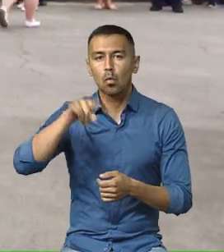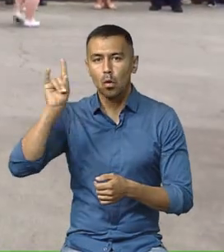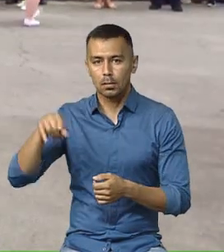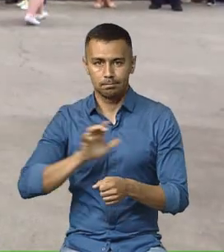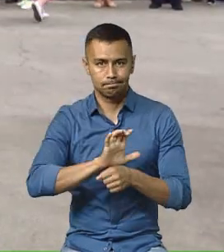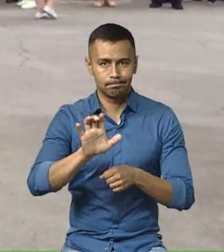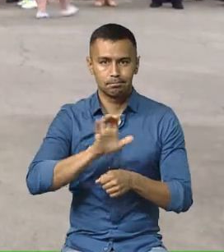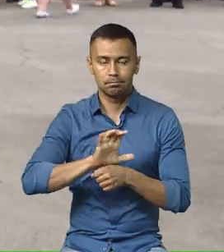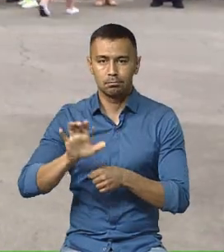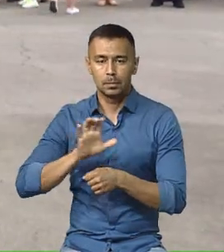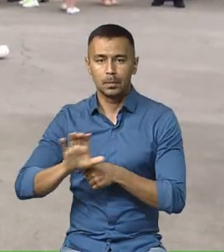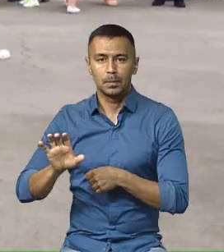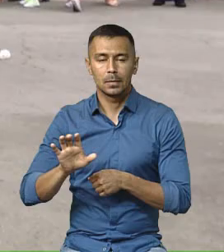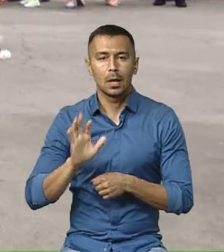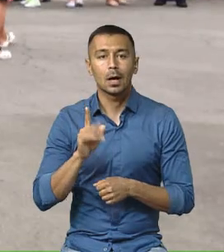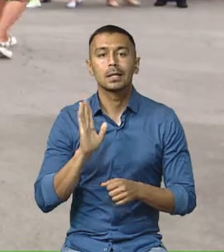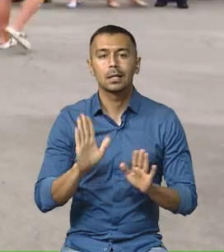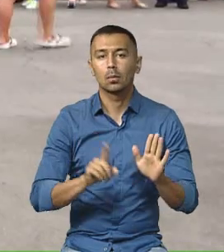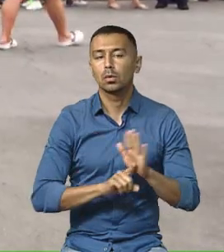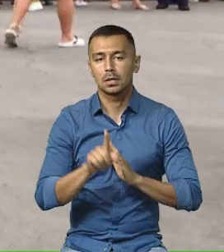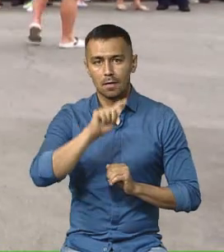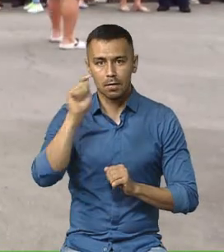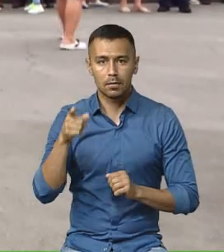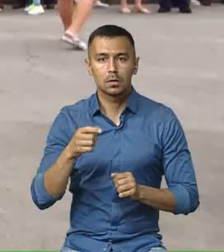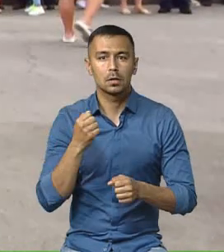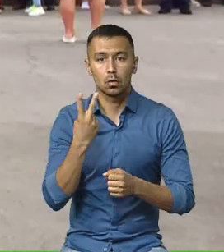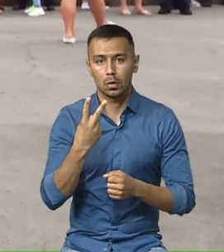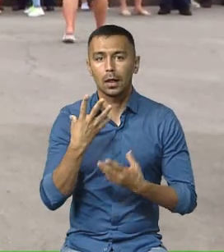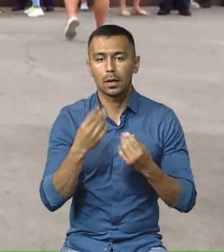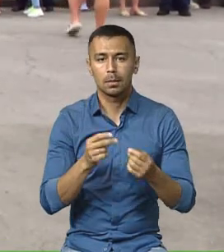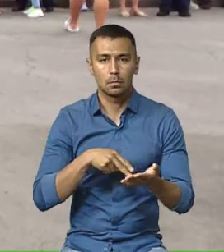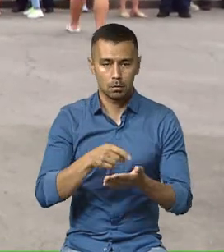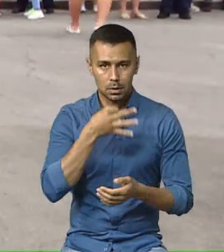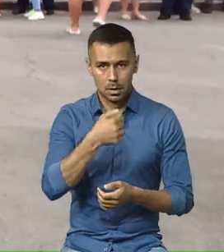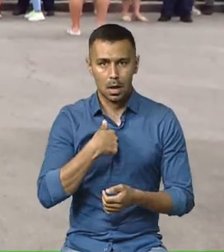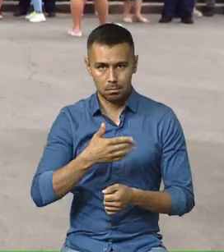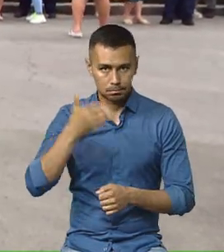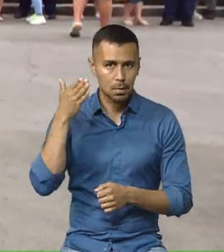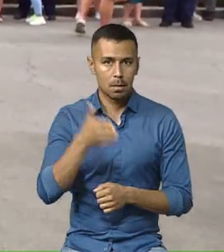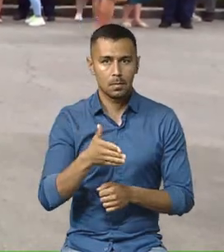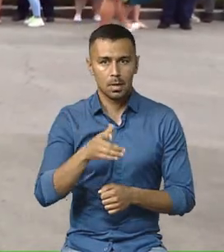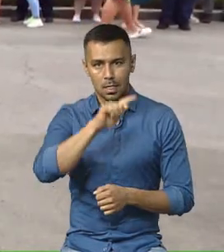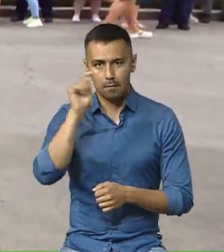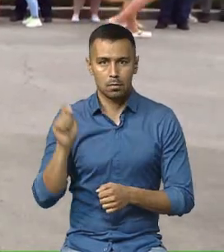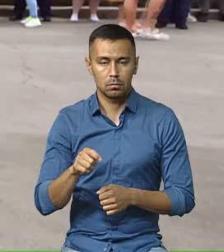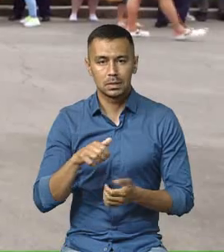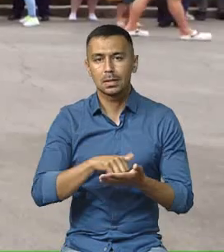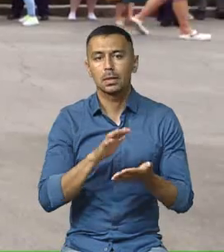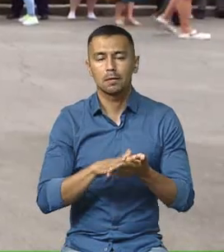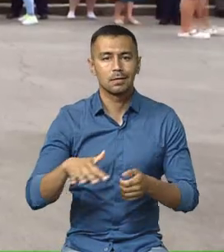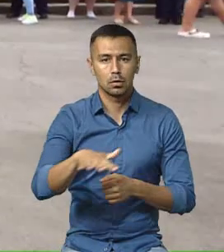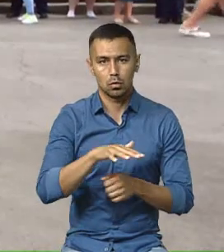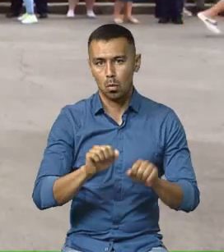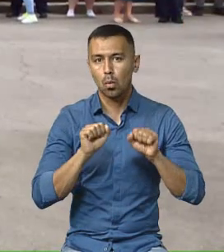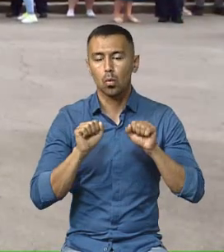справами. Тобто, як тільки почалася війна, він на другий день пішов, сказав, я піду на війну, записався в